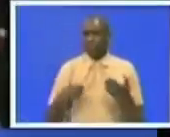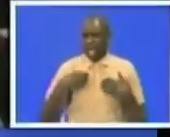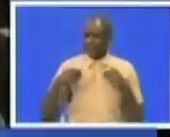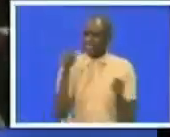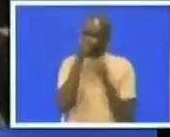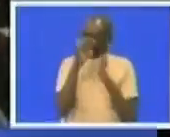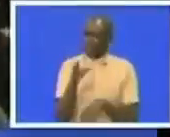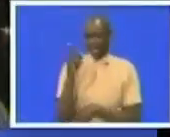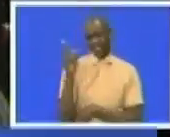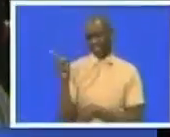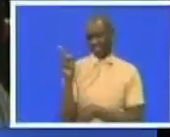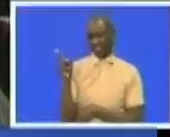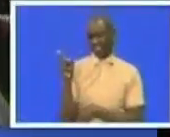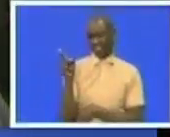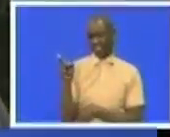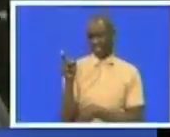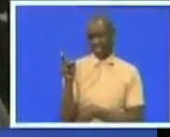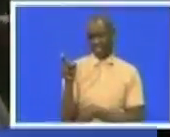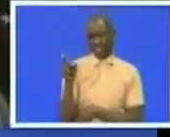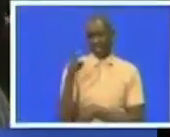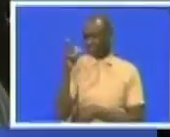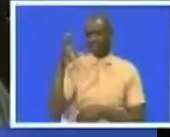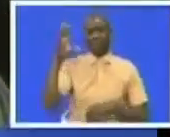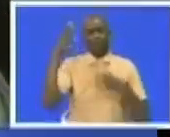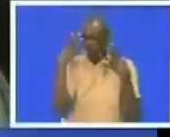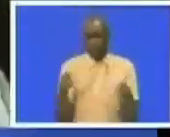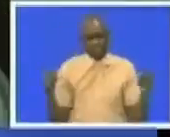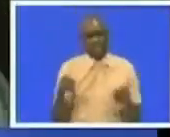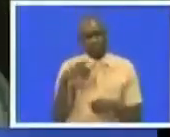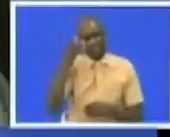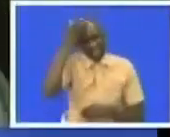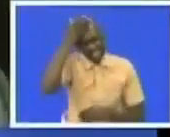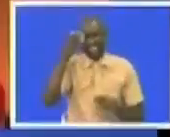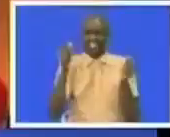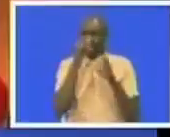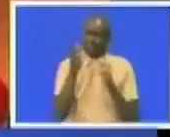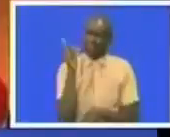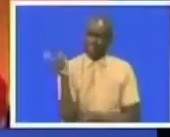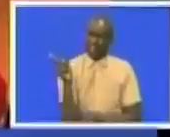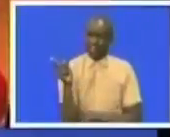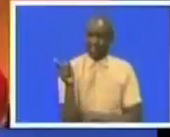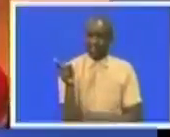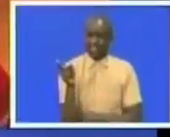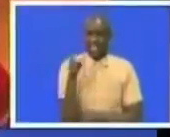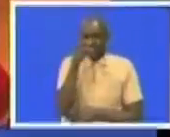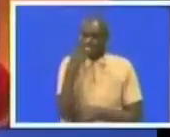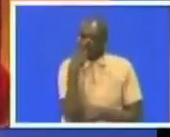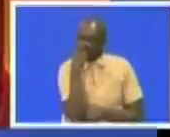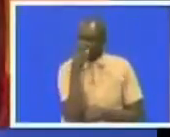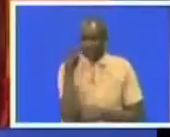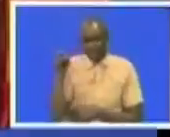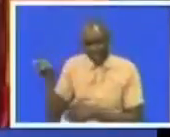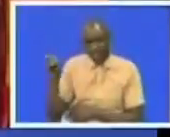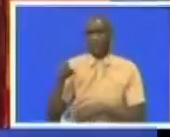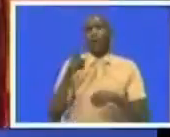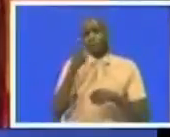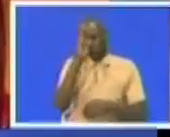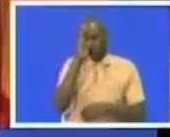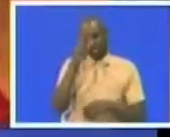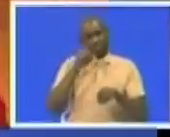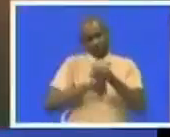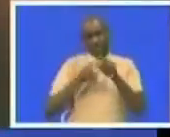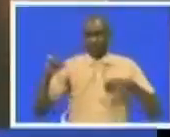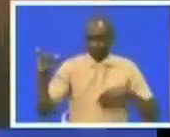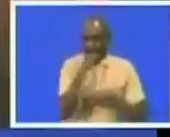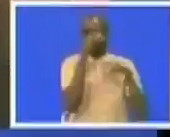driver who went missing. He was a taxi driver in Narok. Washukiwa hao wanadaiwa kunaswa na maafisa wa Flying